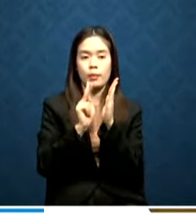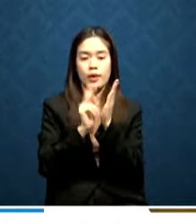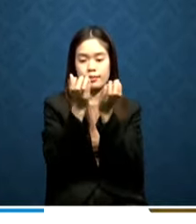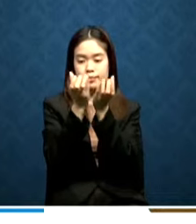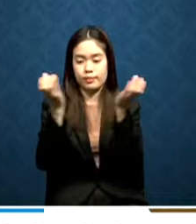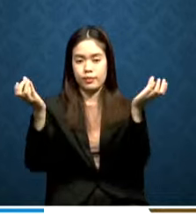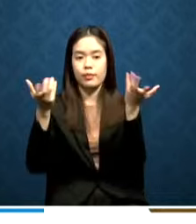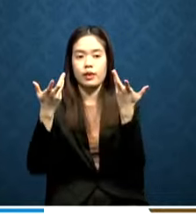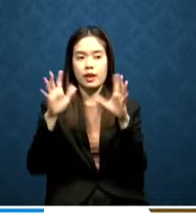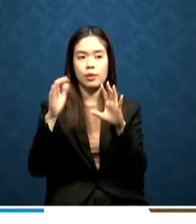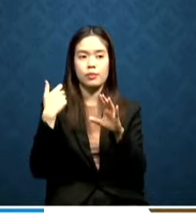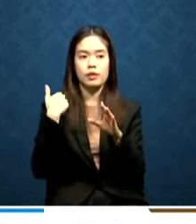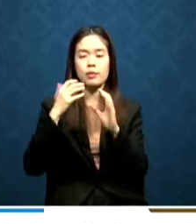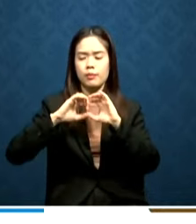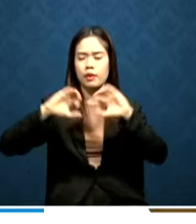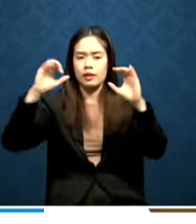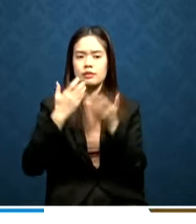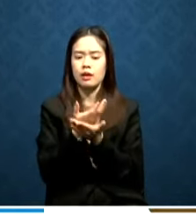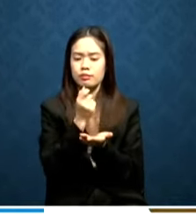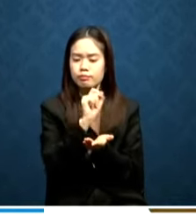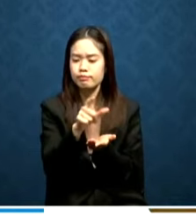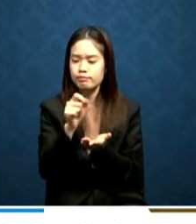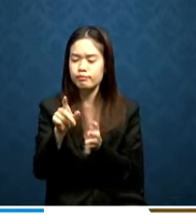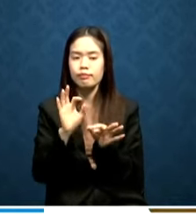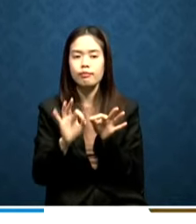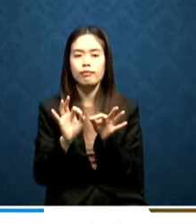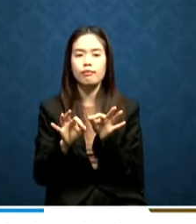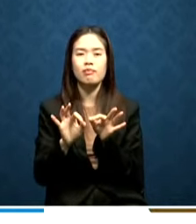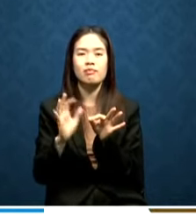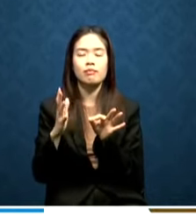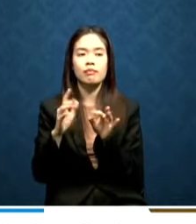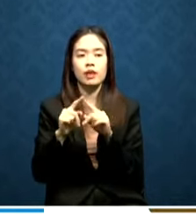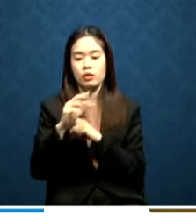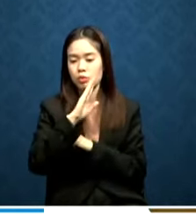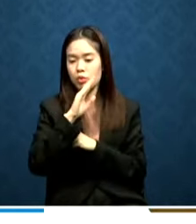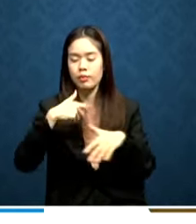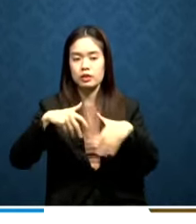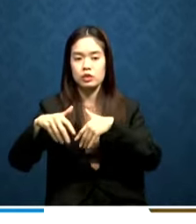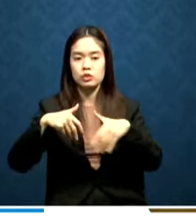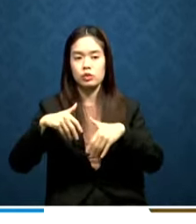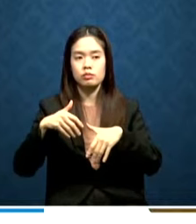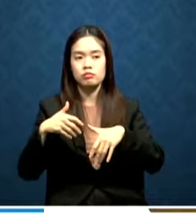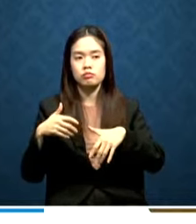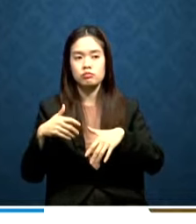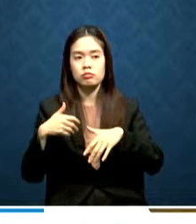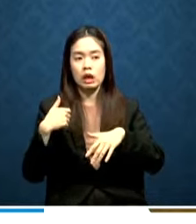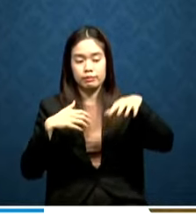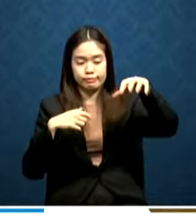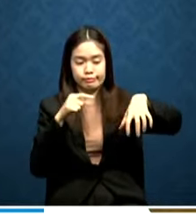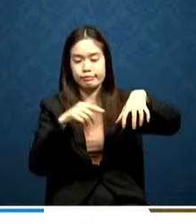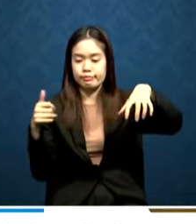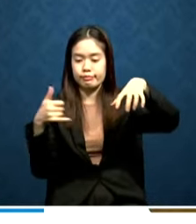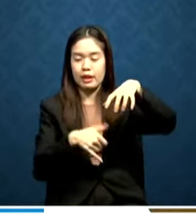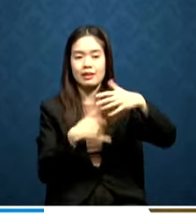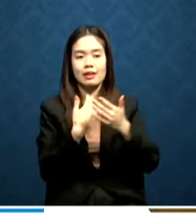เนี่ยอาจประหยัดได้ไม่มากนักเพราะว่าต้องไปทำหน่วยเพิ่มแต่กับประชาชนท่านลองคิดดูถ้าออกมาใช้สิทธิ์เนี่ยคนละ100บ